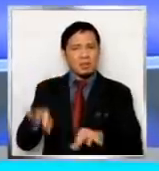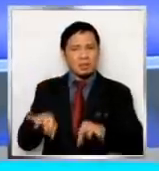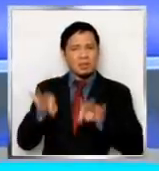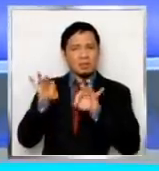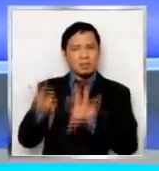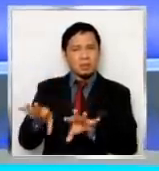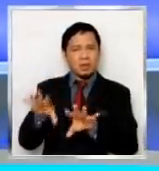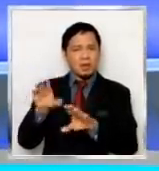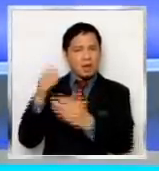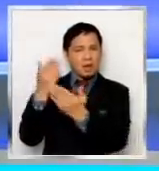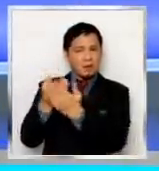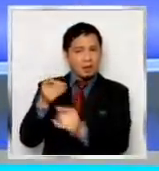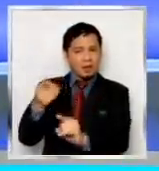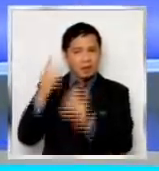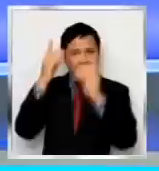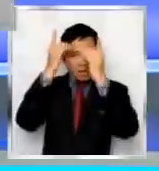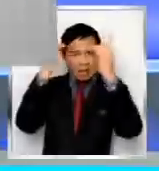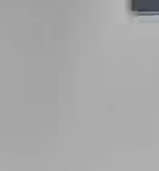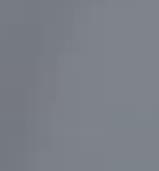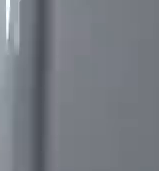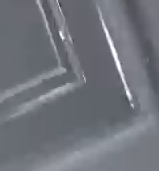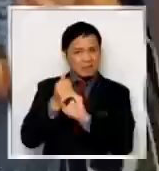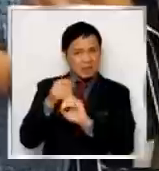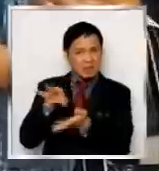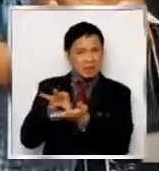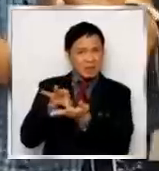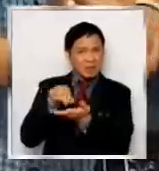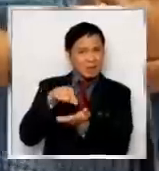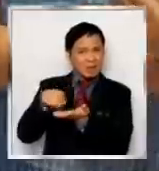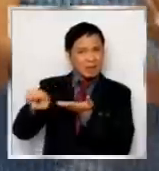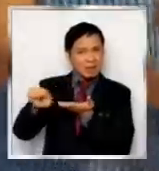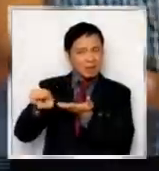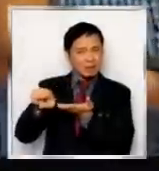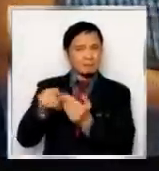Saudi. Nakatutok si Sandra Aguinaldo.